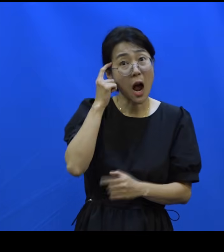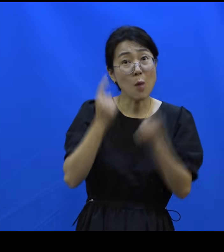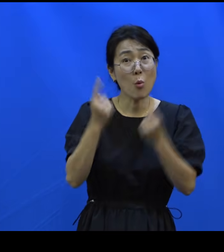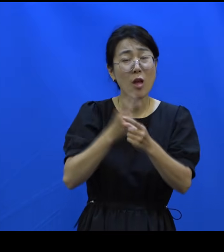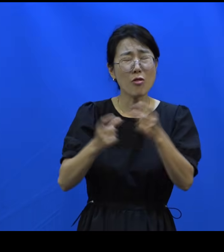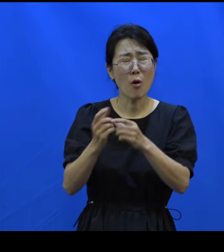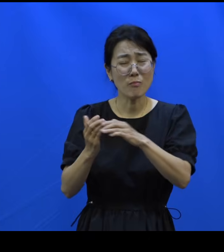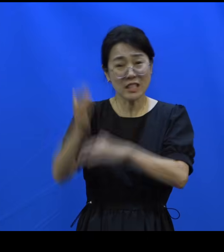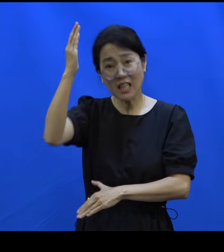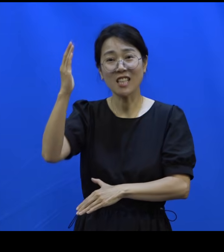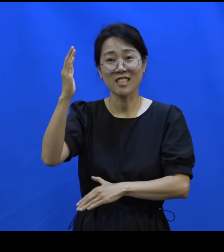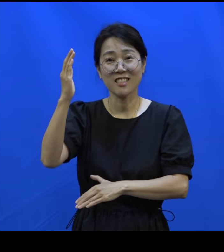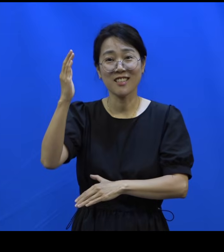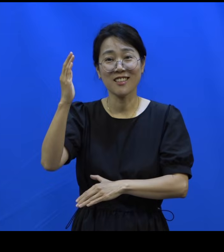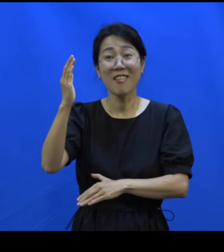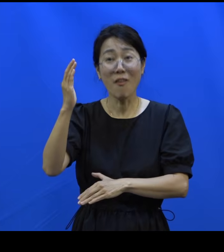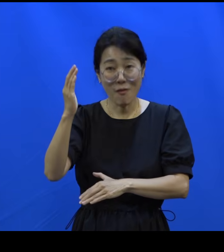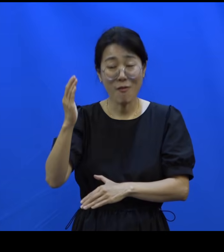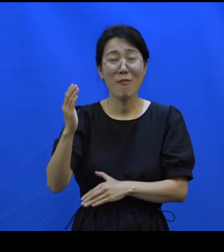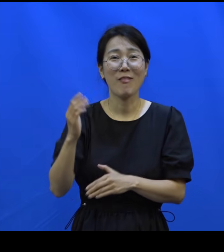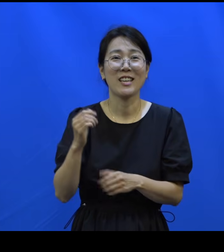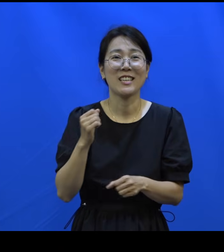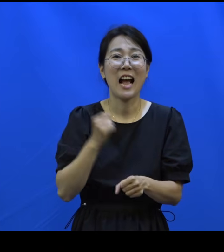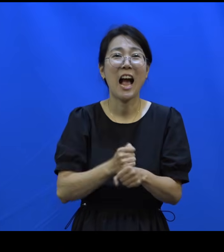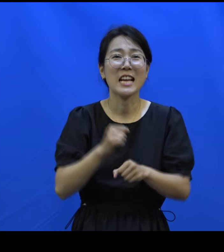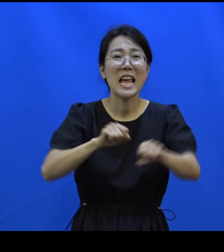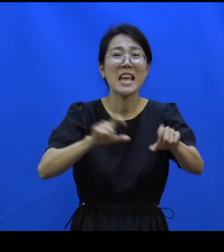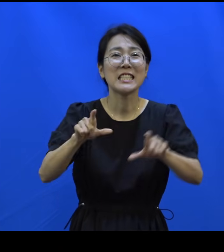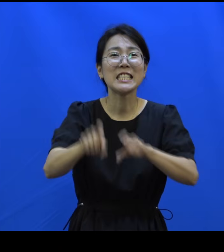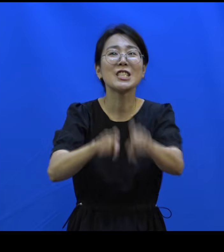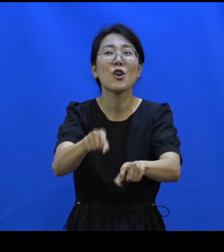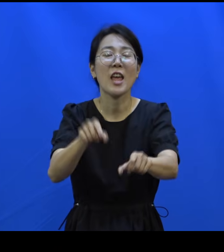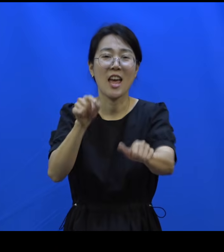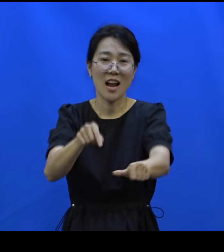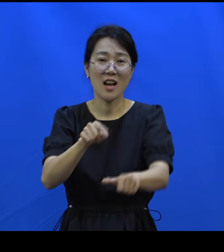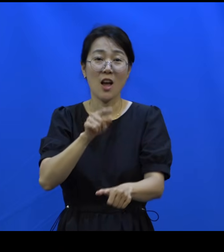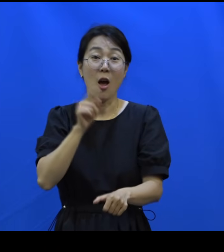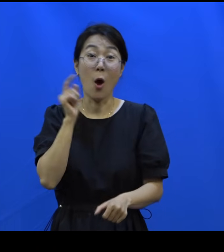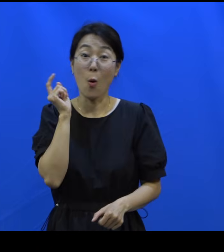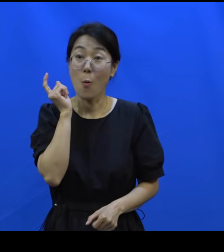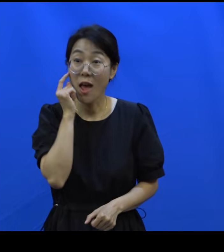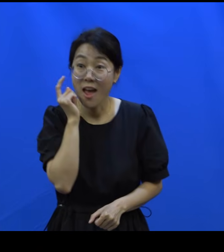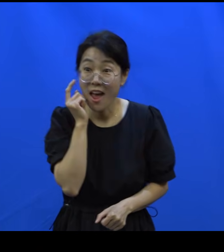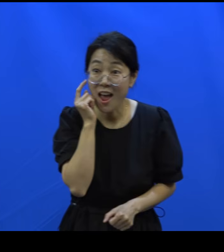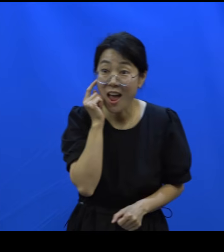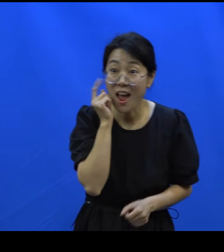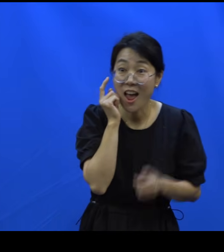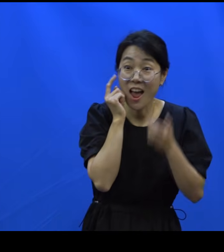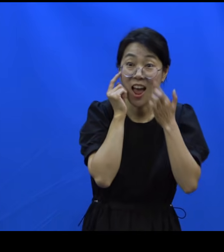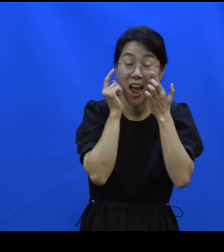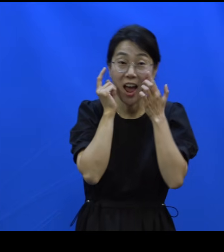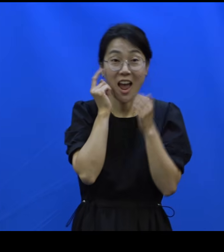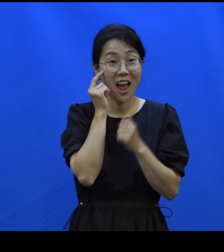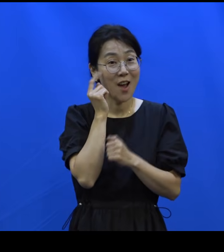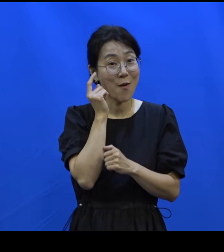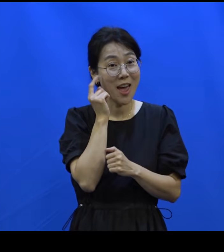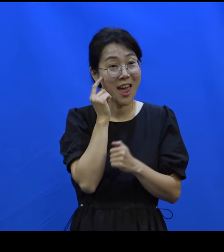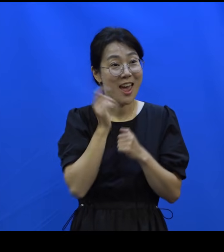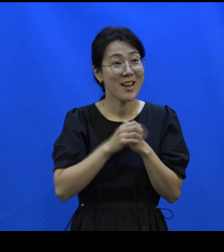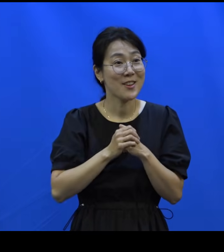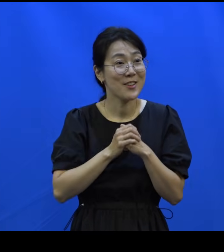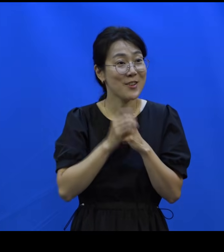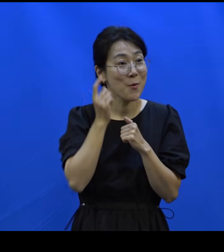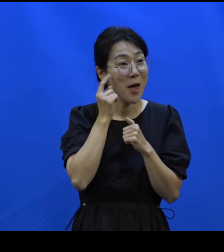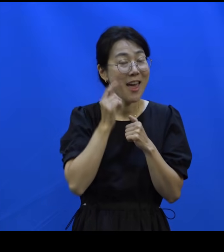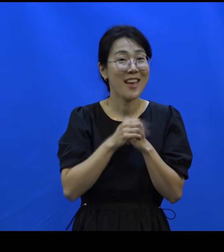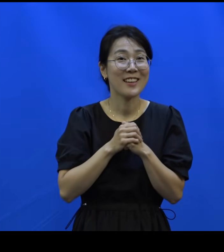삶을 요구하시는 거예요. 그런데 여러분, 주님은 왜 이렇게 말씀하시죠? 여기에 무슨 비밀이 있는 겁니까? 우리가 상식을 뛰어넘는